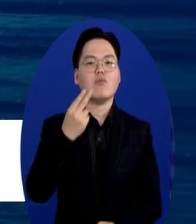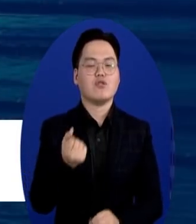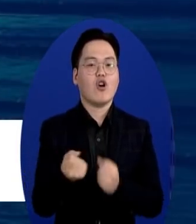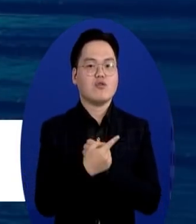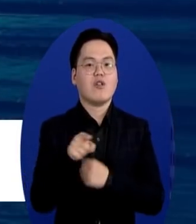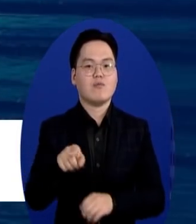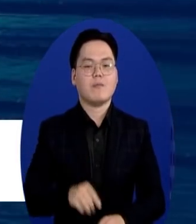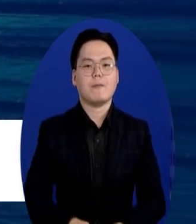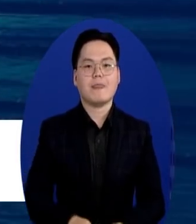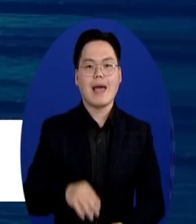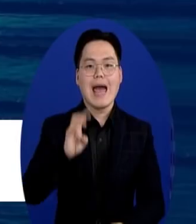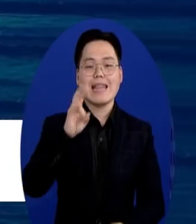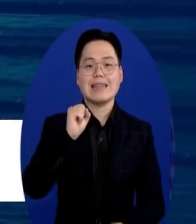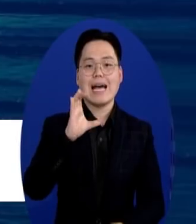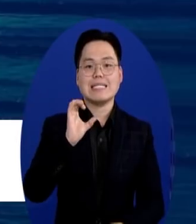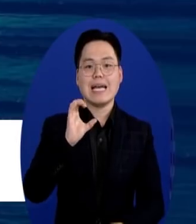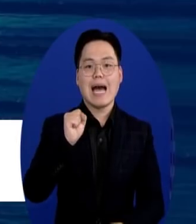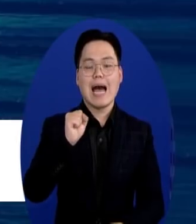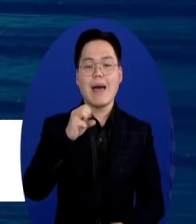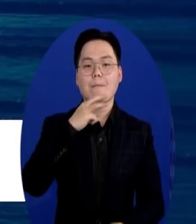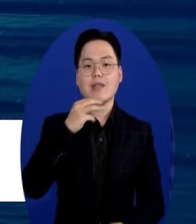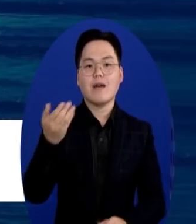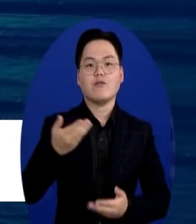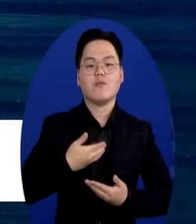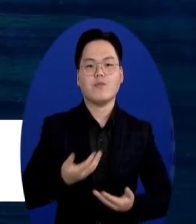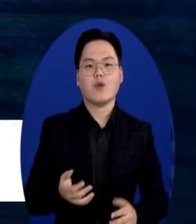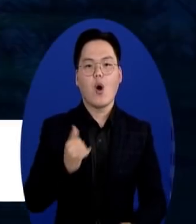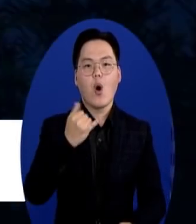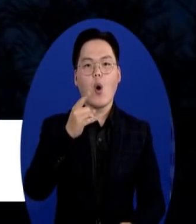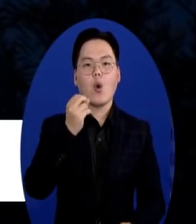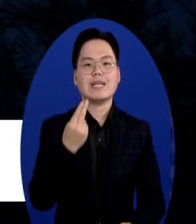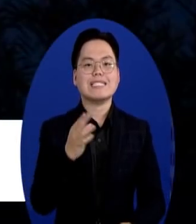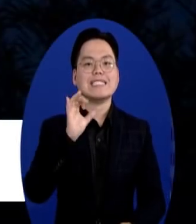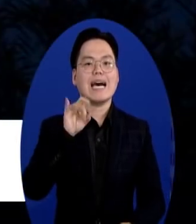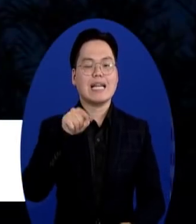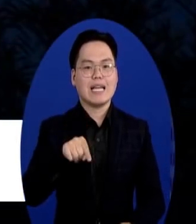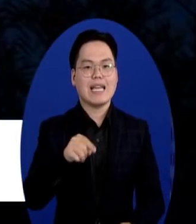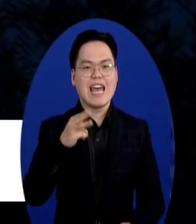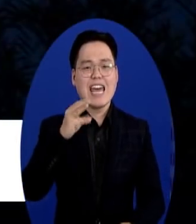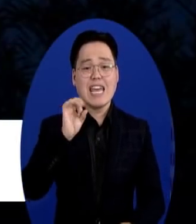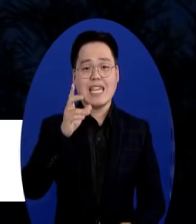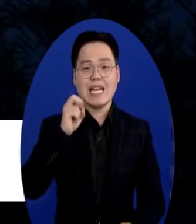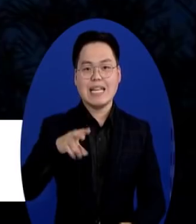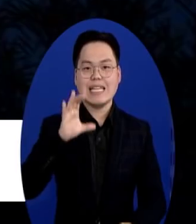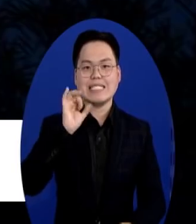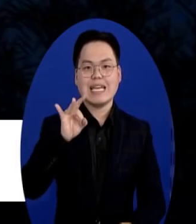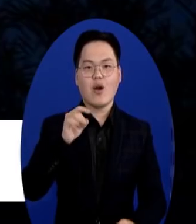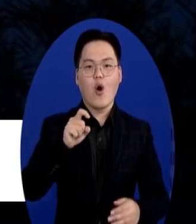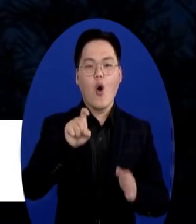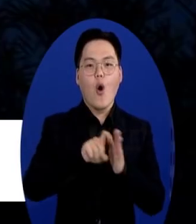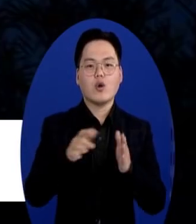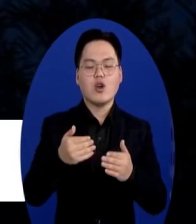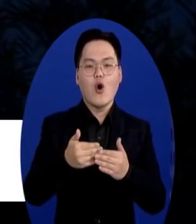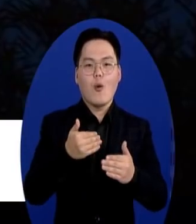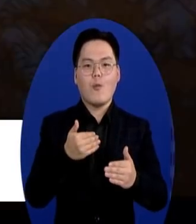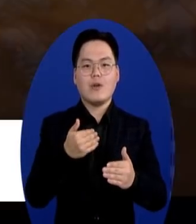улсын сансрын агентлаг NASA-гийн мэдээлж байгаагаар ургацын сар буюу Corn Moon гэдэг тэргэл сар энэ жил хугацаанаасаа арай өмнө үзэгдэх гэж байгаа нь